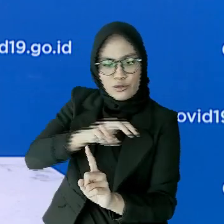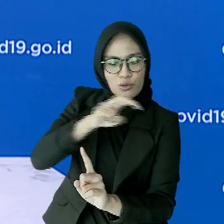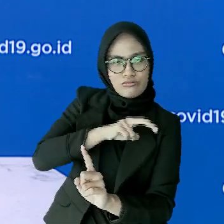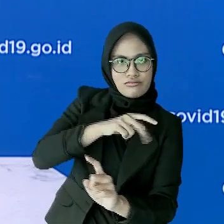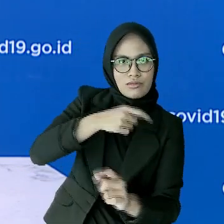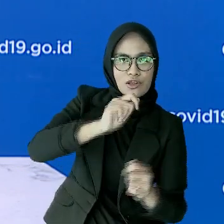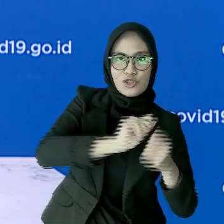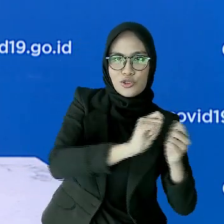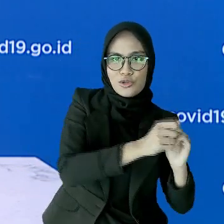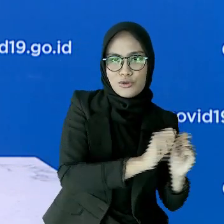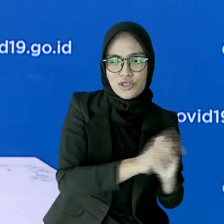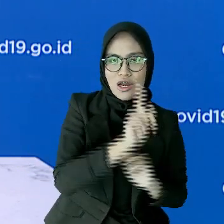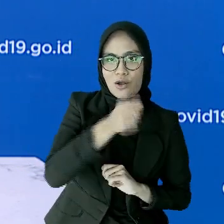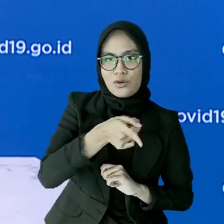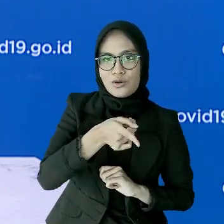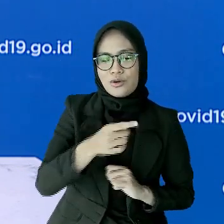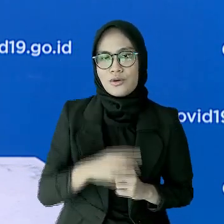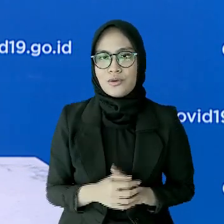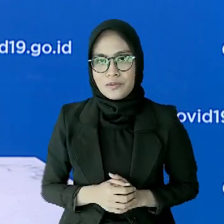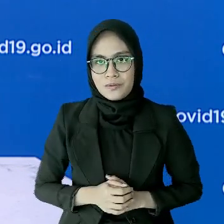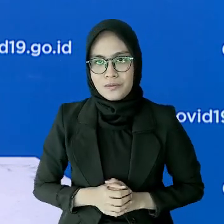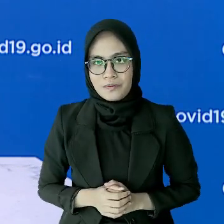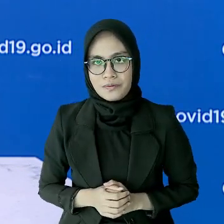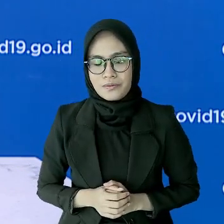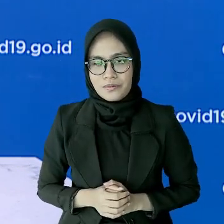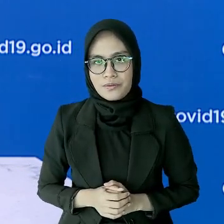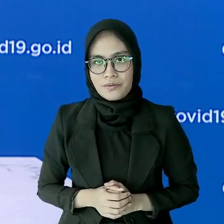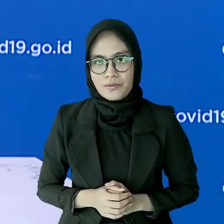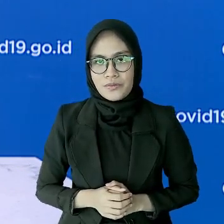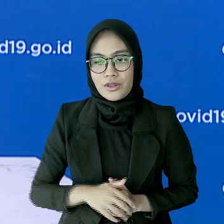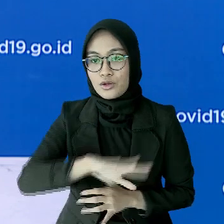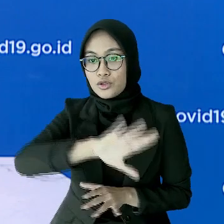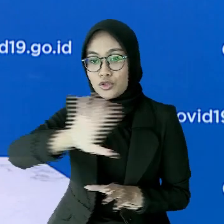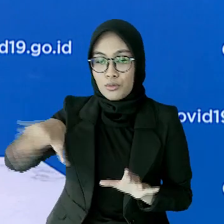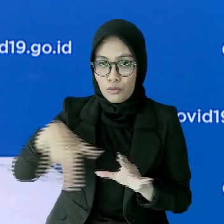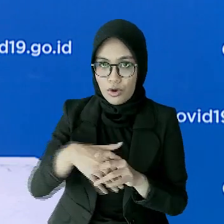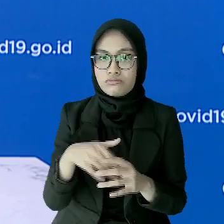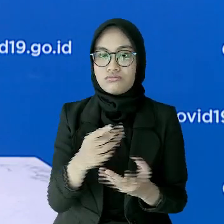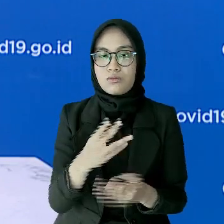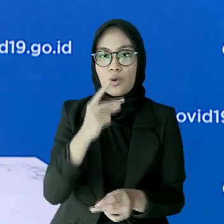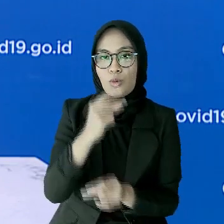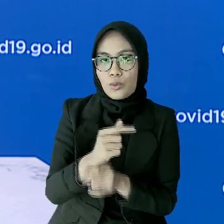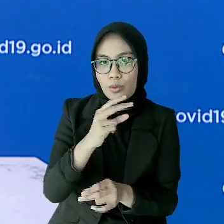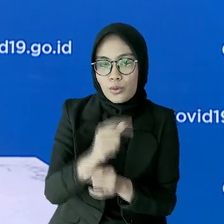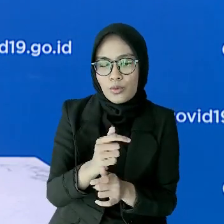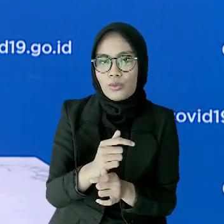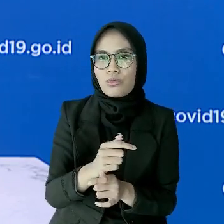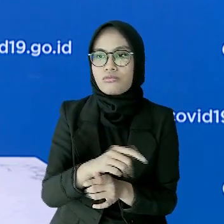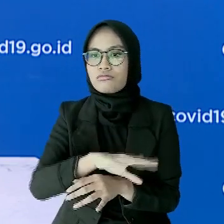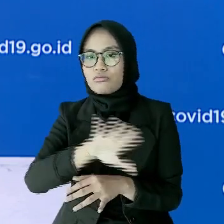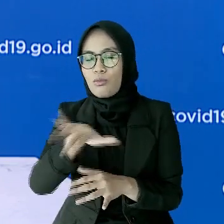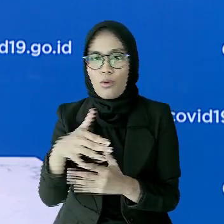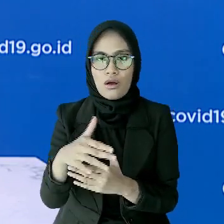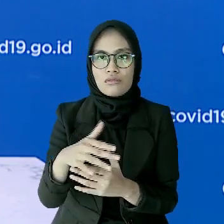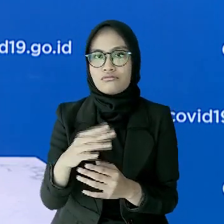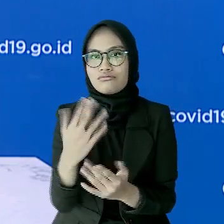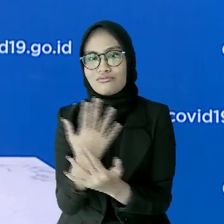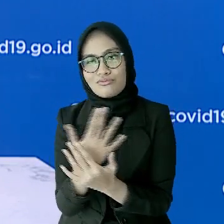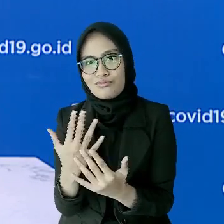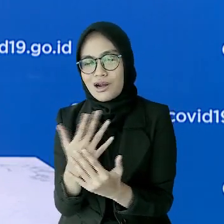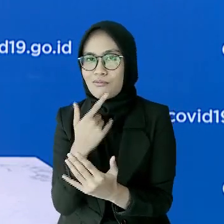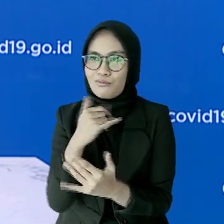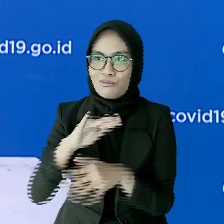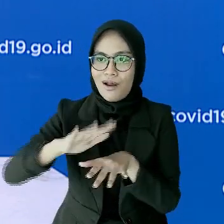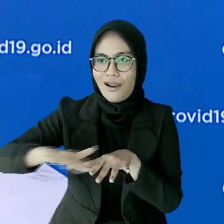memastikan implementasi protokol kesehatan bagi seluruh unsur di sekolah. Protokol kesehatan harus dijalankan